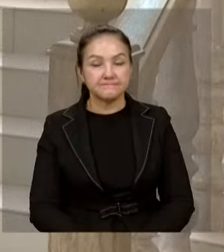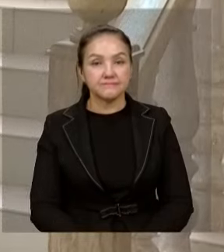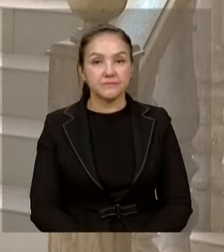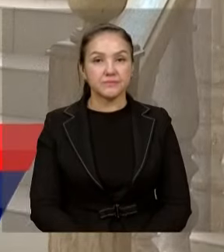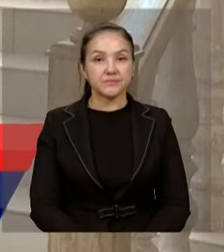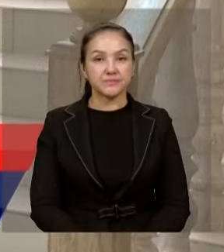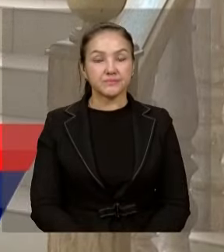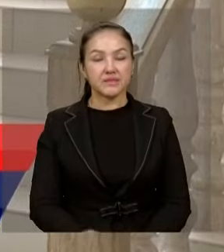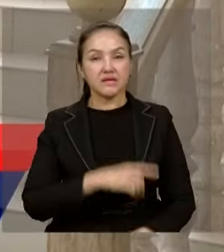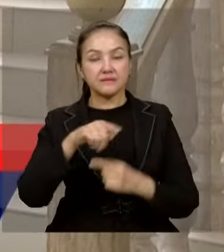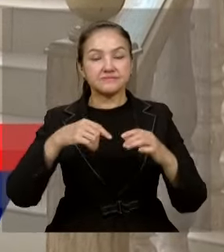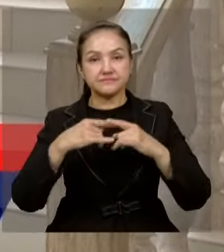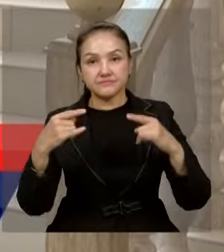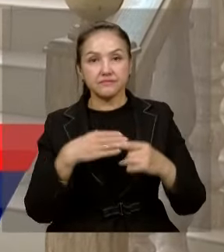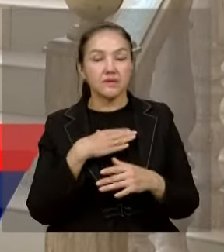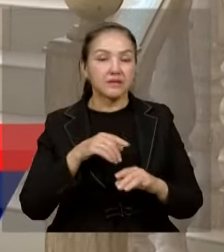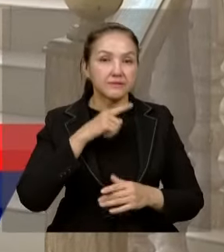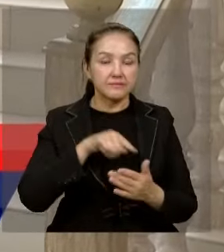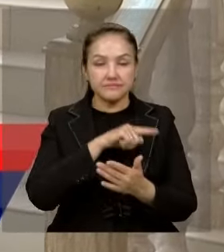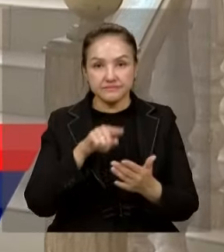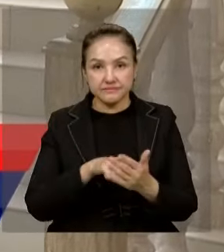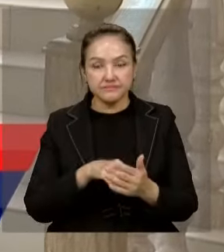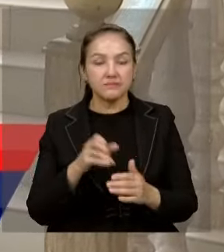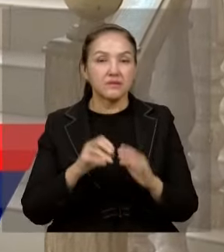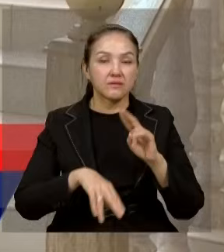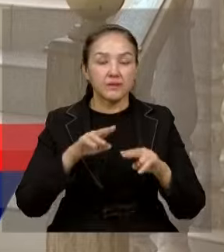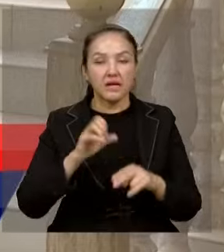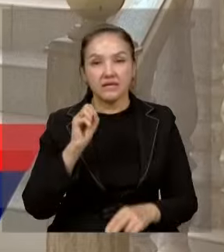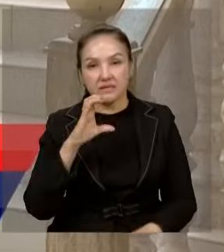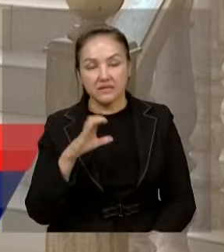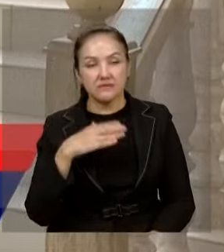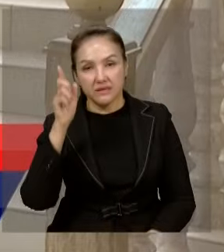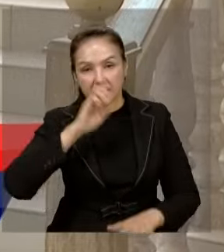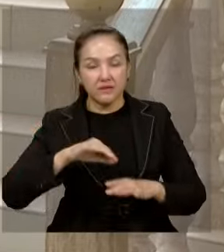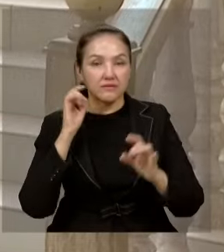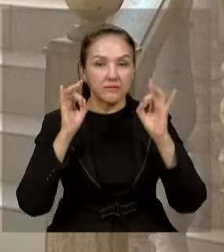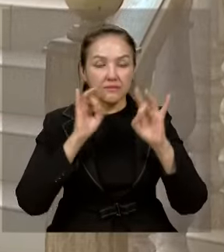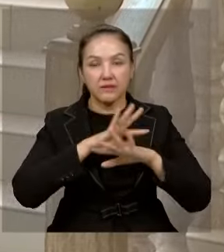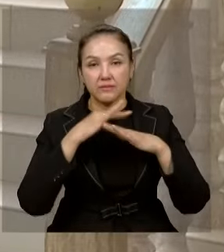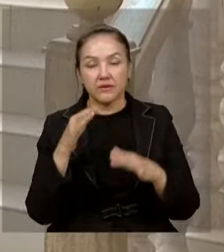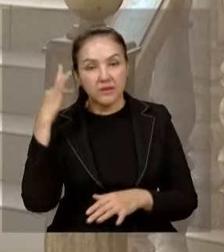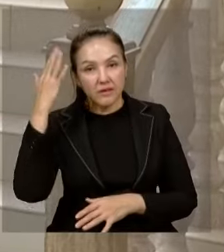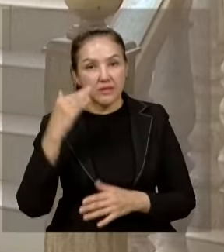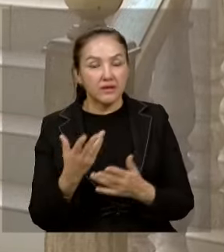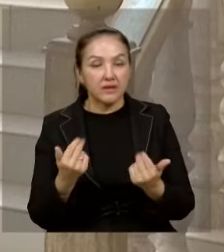эксплуатацию на круглом столе мы обсудили вопросы возведения АС в нашей стране прозвучало много экспертных мнений конечно необходимость строительства